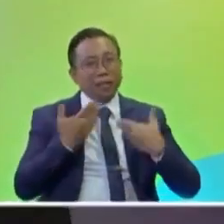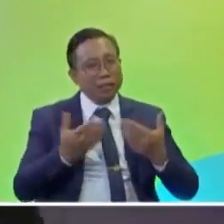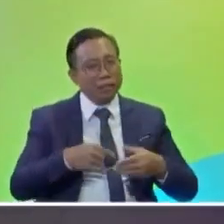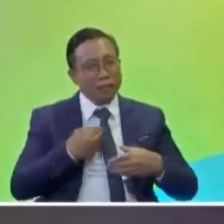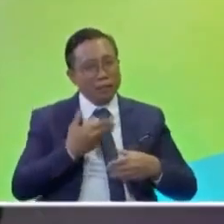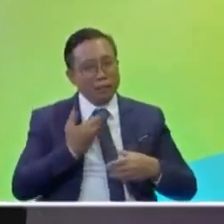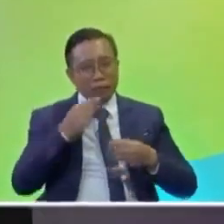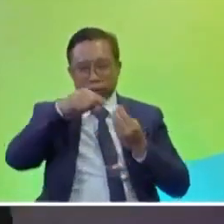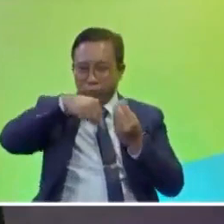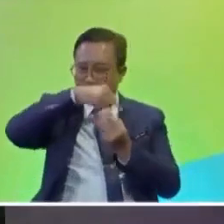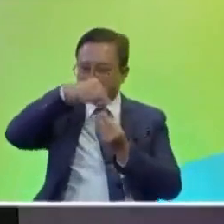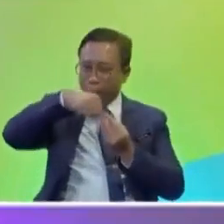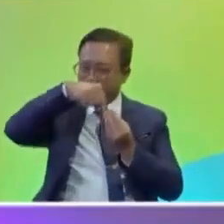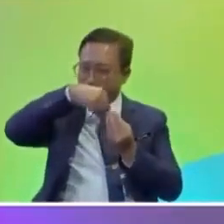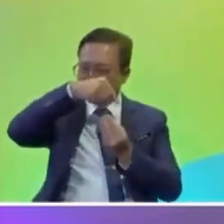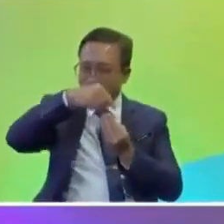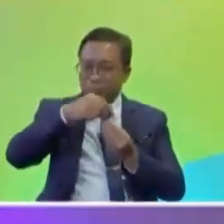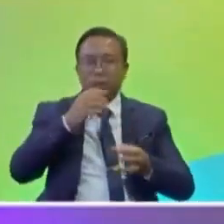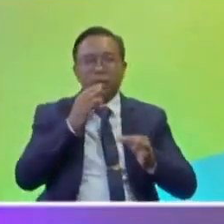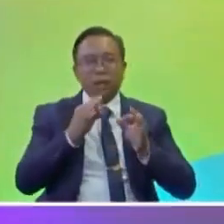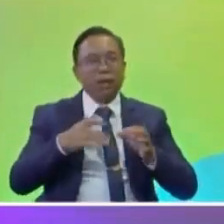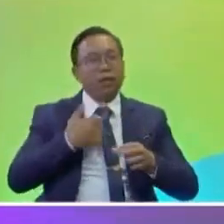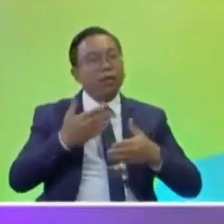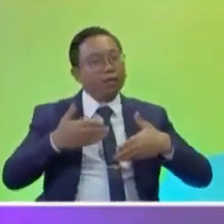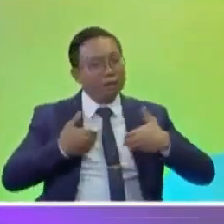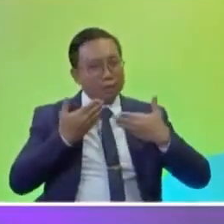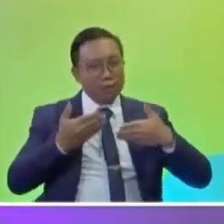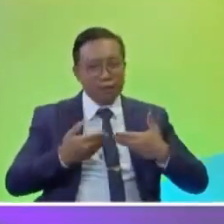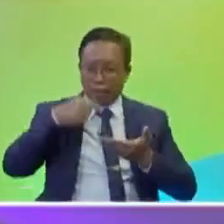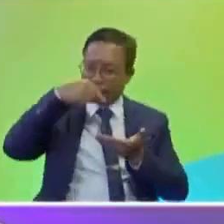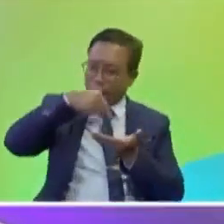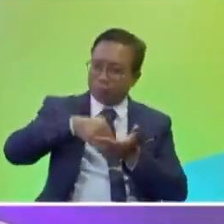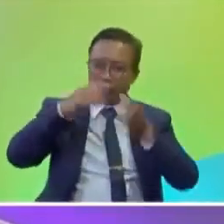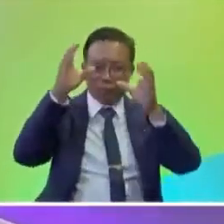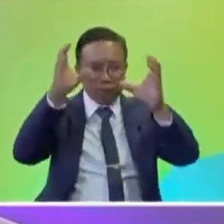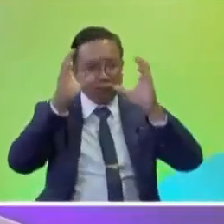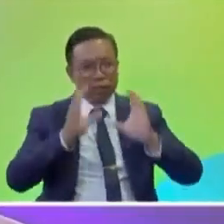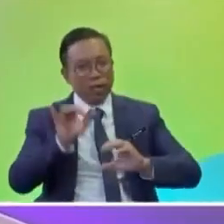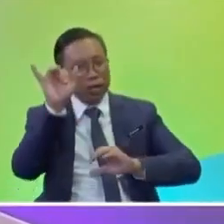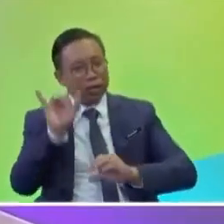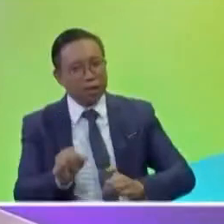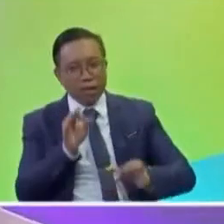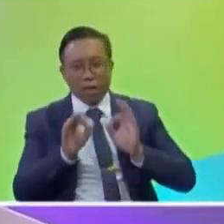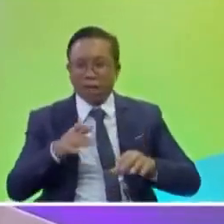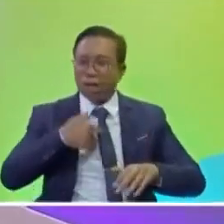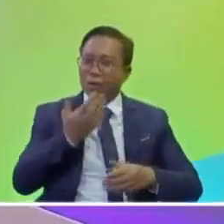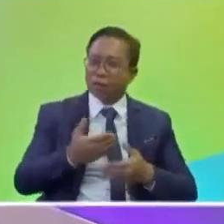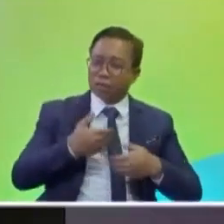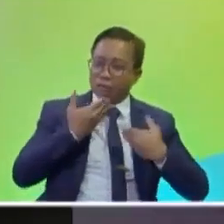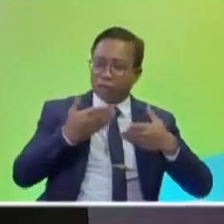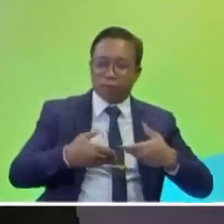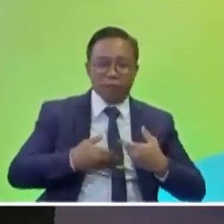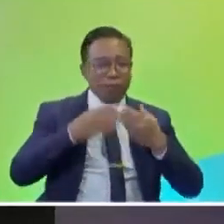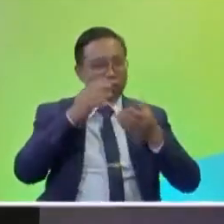rasa gembira, pusing-pusing. Kalau rasa gembira, beginilah caranya. Kalau